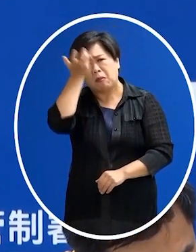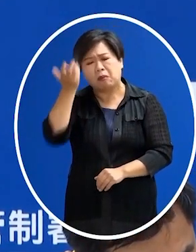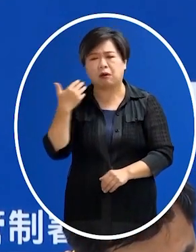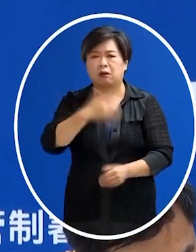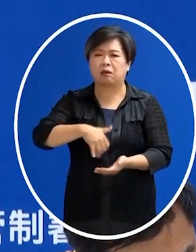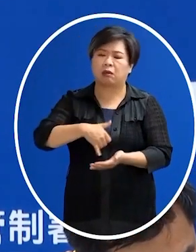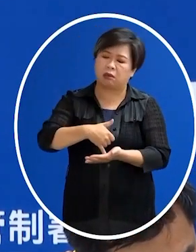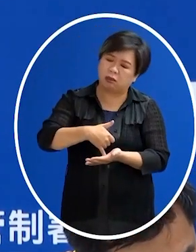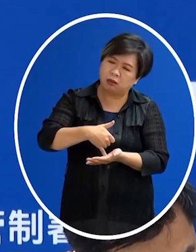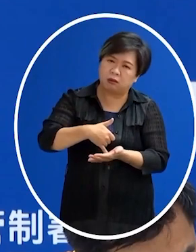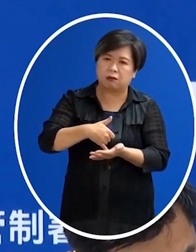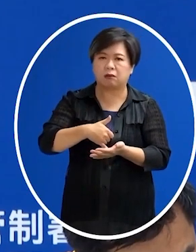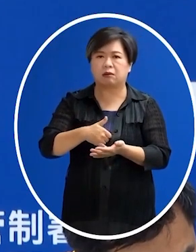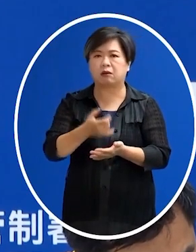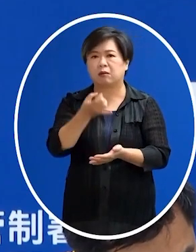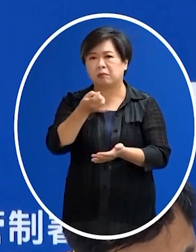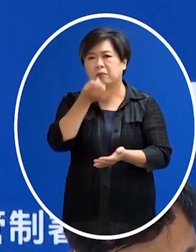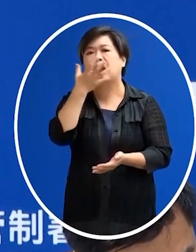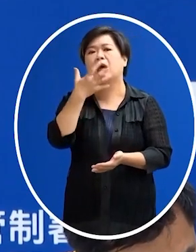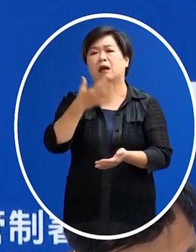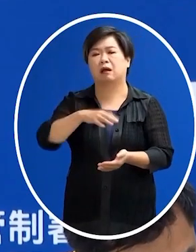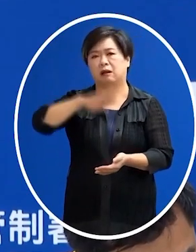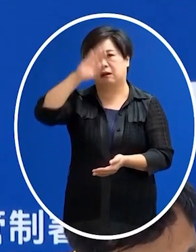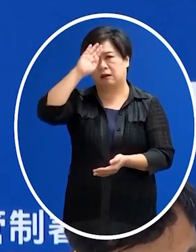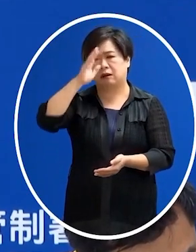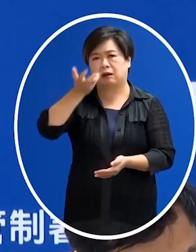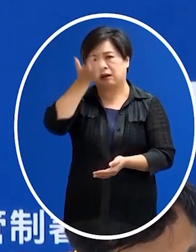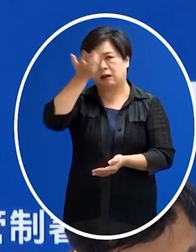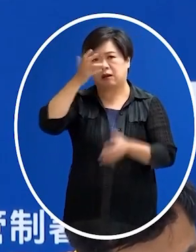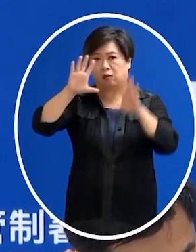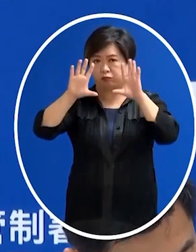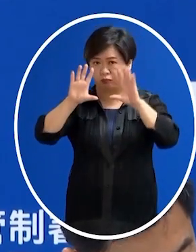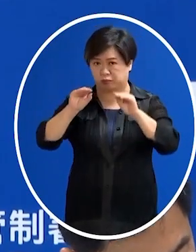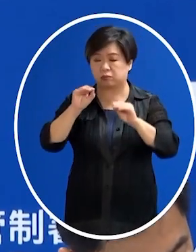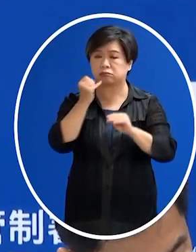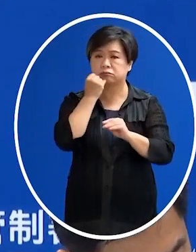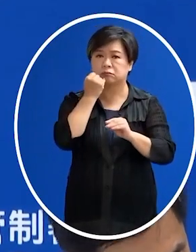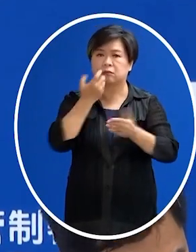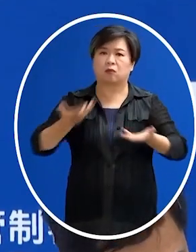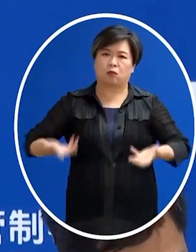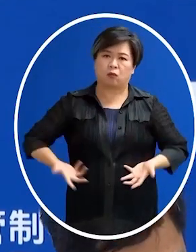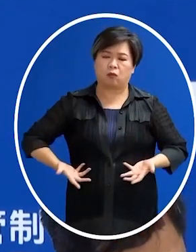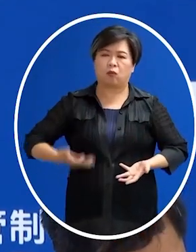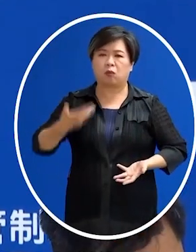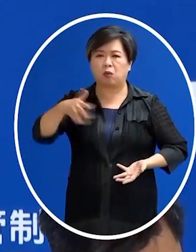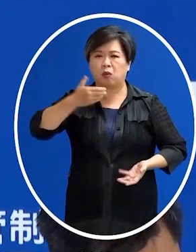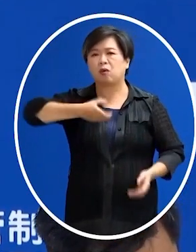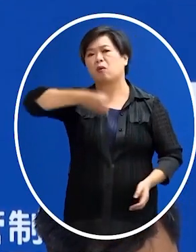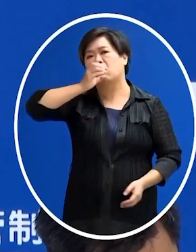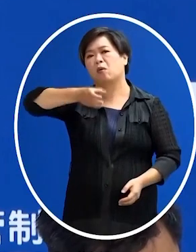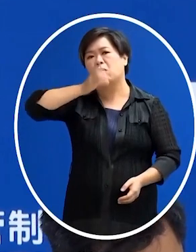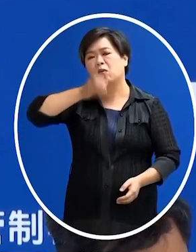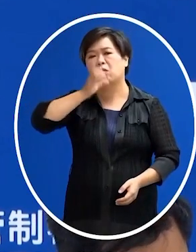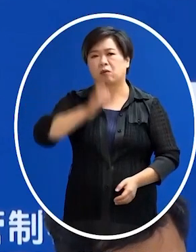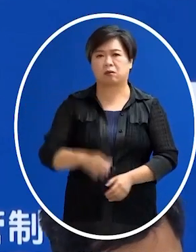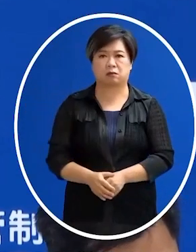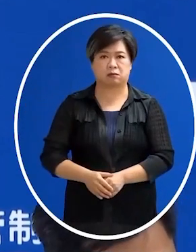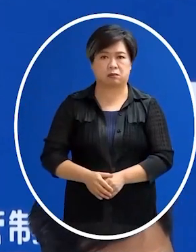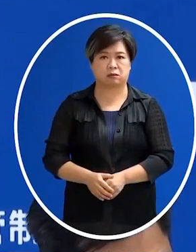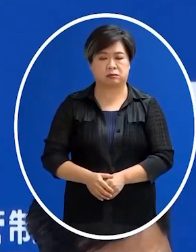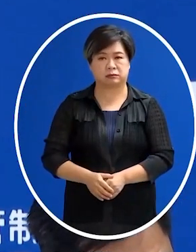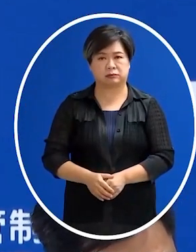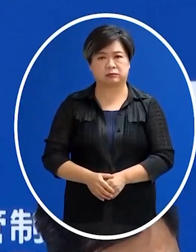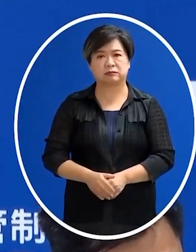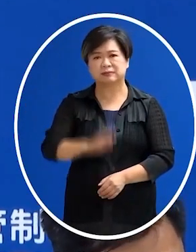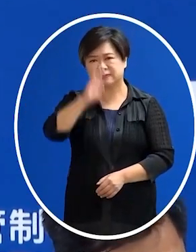部分，你可以用一些退烧药来缓解你的不适的症状。那尽量多休息，多喝水。那请你在这